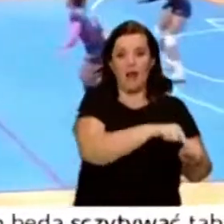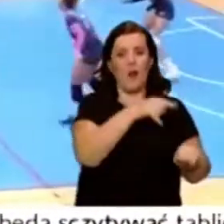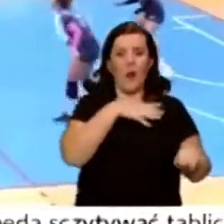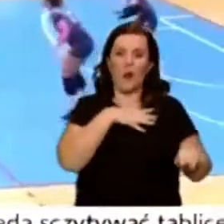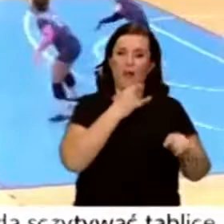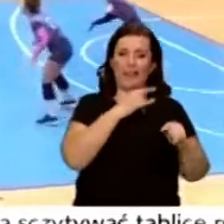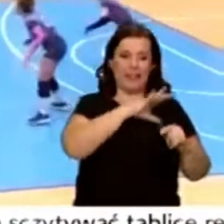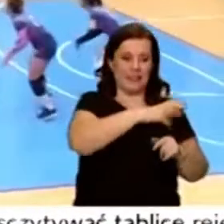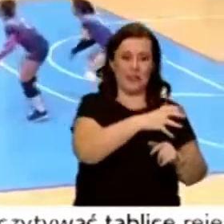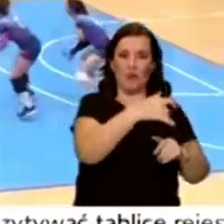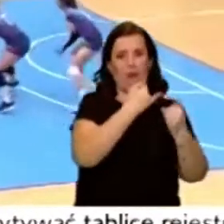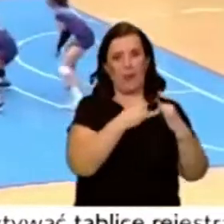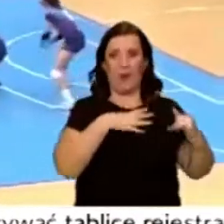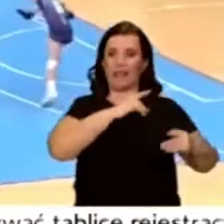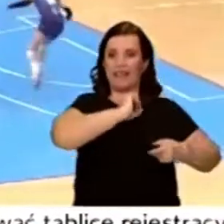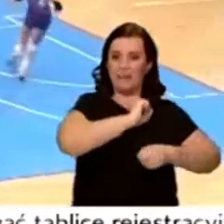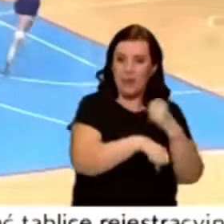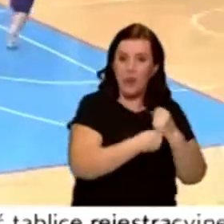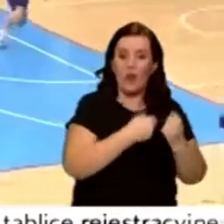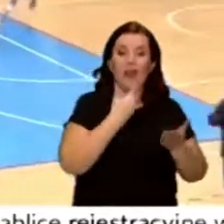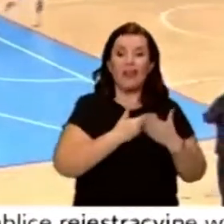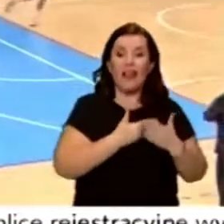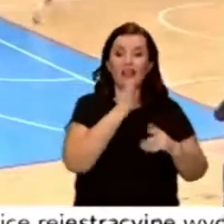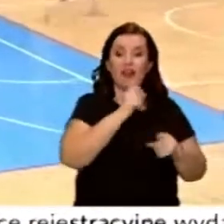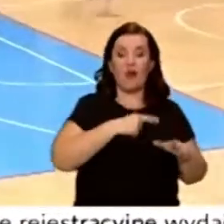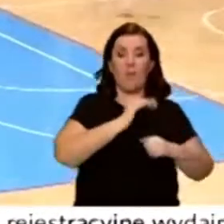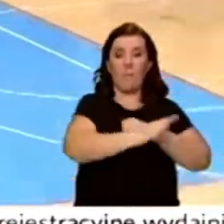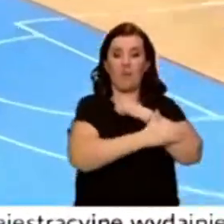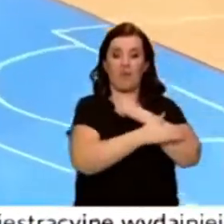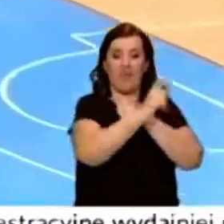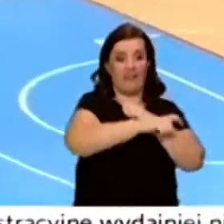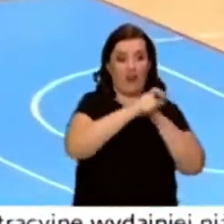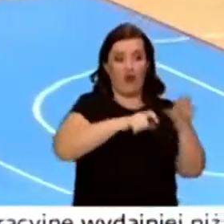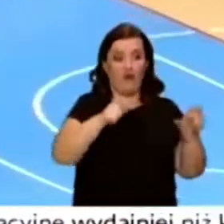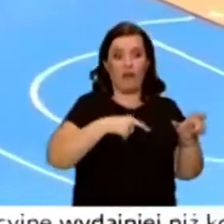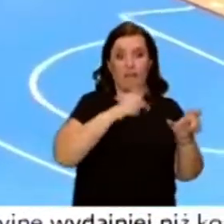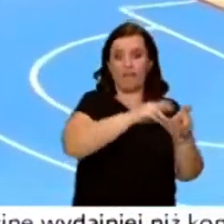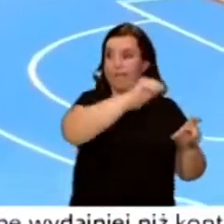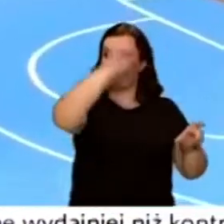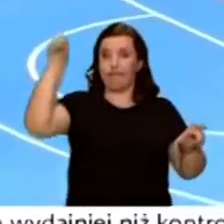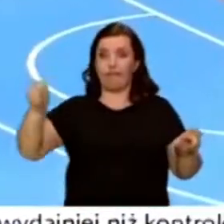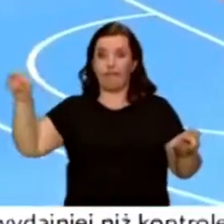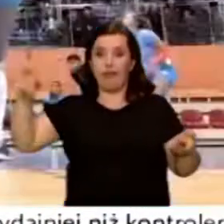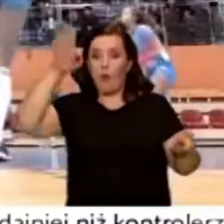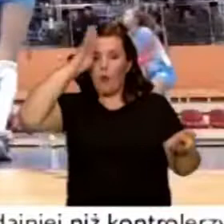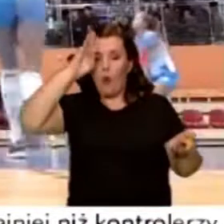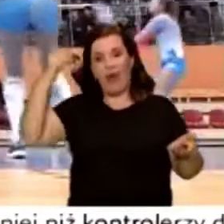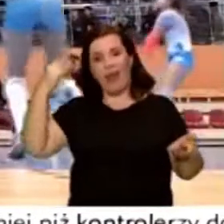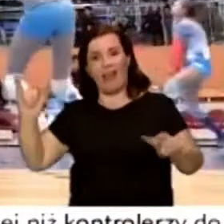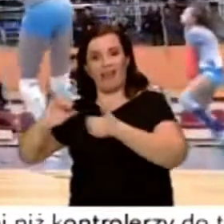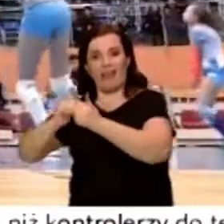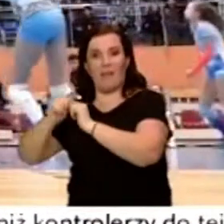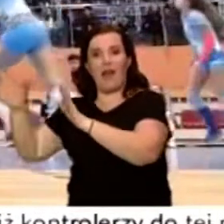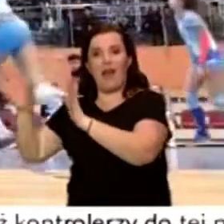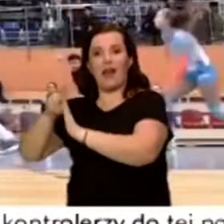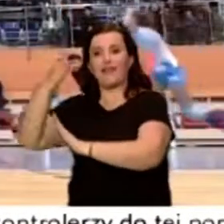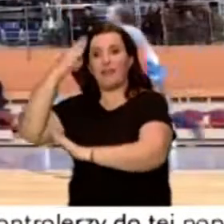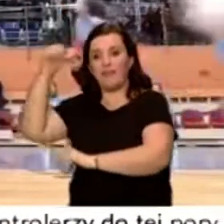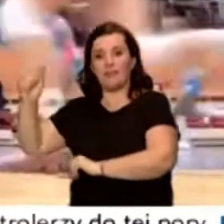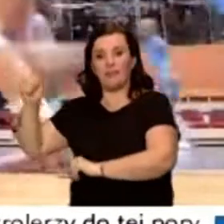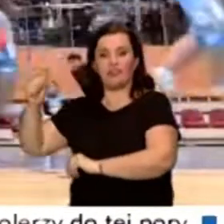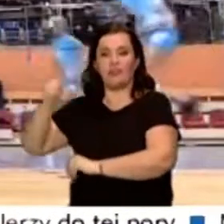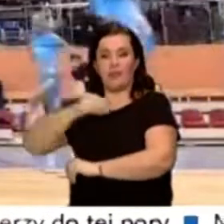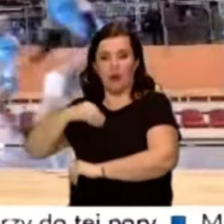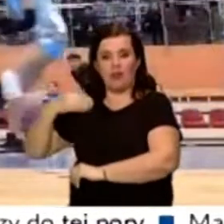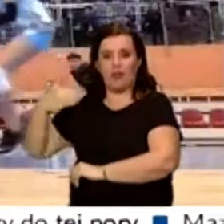i eksperymentalnym składzie, ponieważ podstawowe zawodniczki grały w tym czasie w Łodzi sparing z mistrzem Polski ŁKS-em. Część dziewczyn